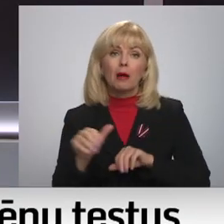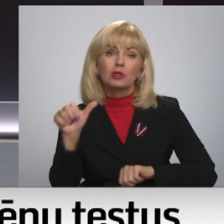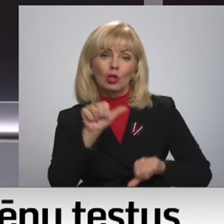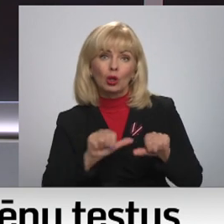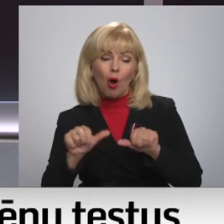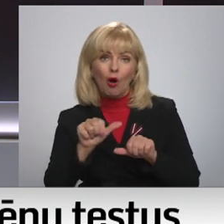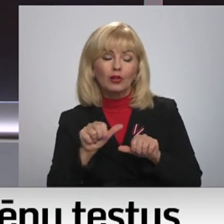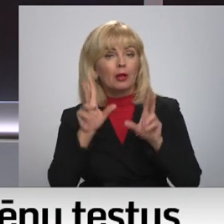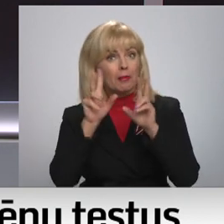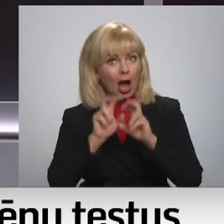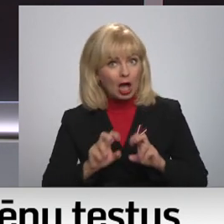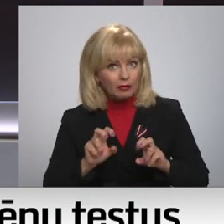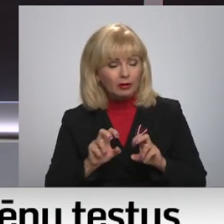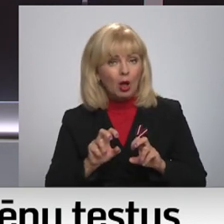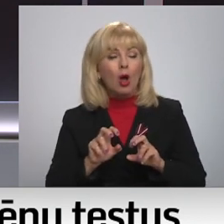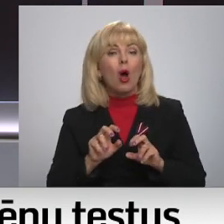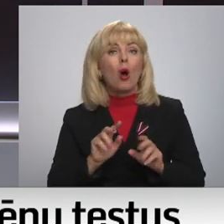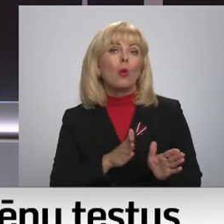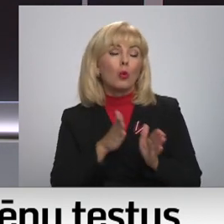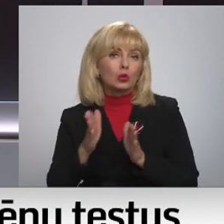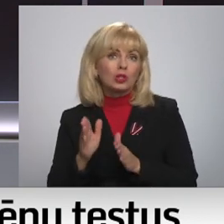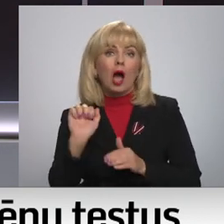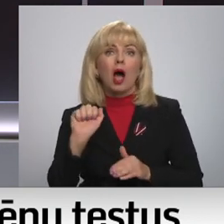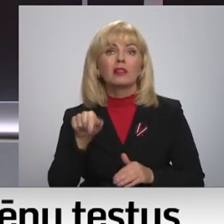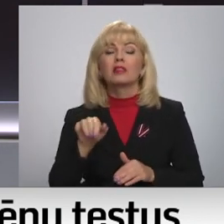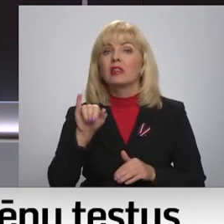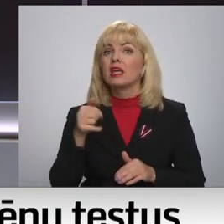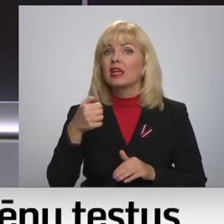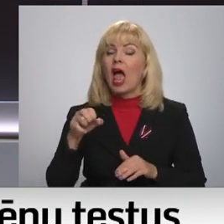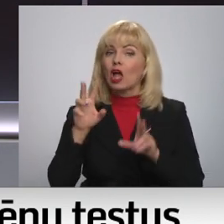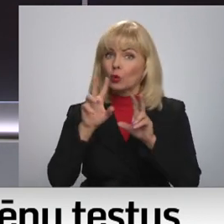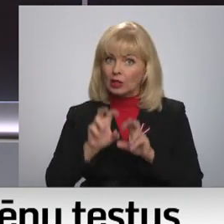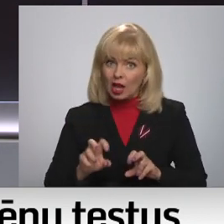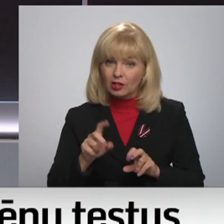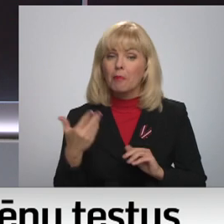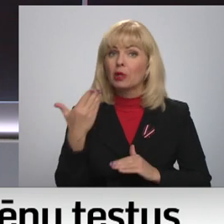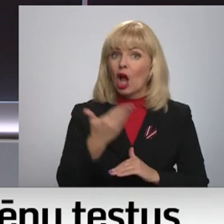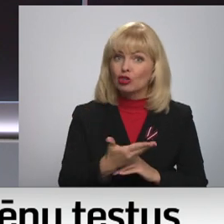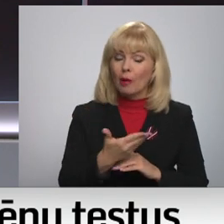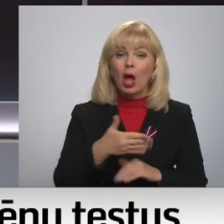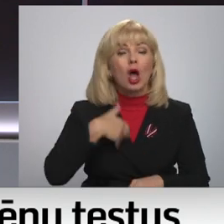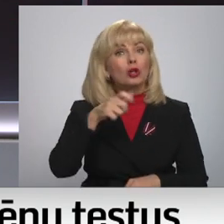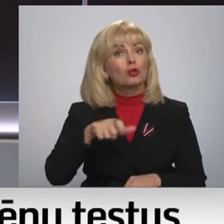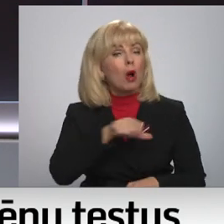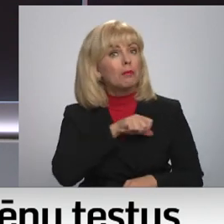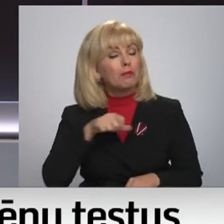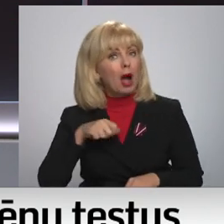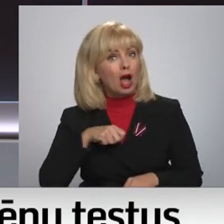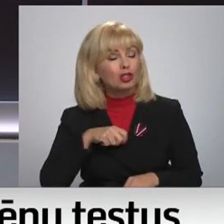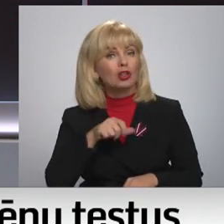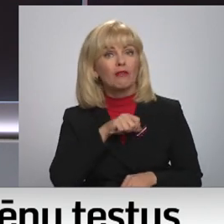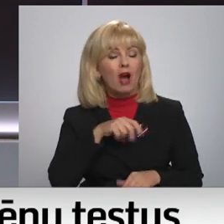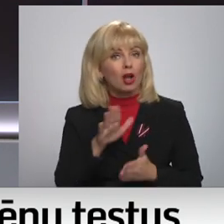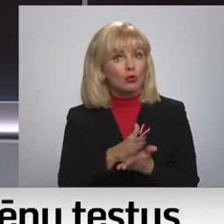Covid skrīninga uz antigēnu testiem. Tiem ir vairākas priekšrocības. Testus skolēni var veikt paši un tie sniedz atbildi 15